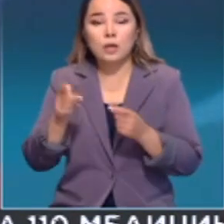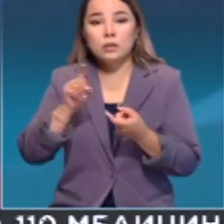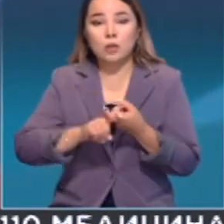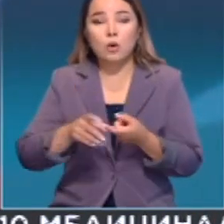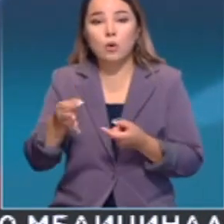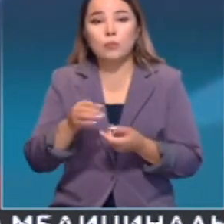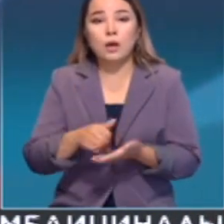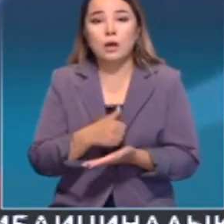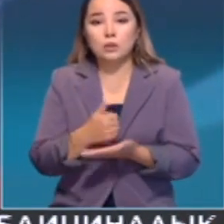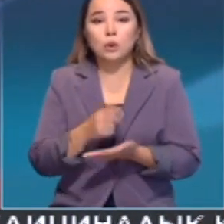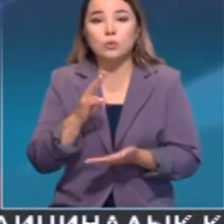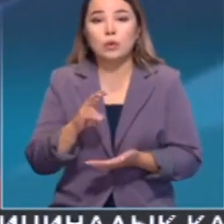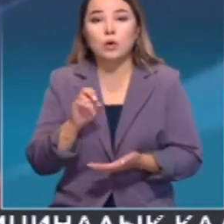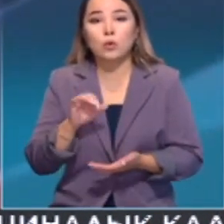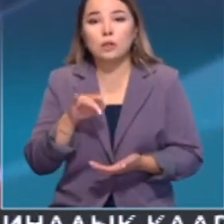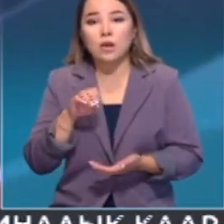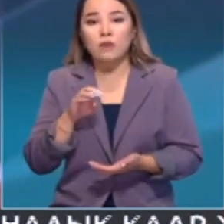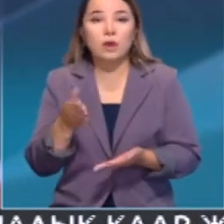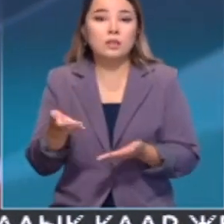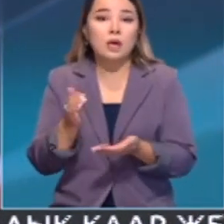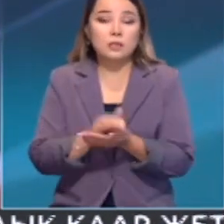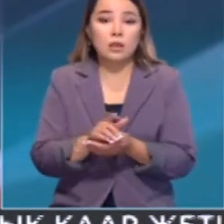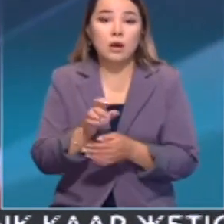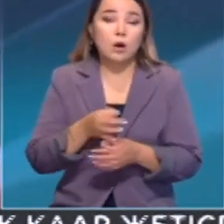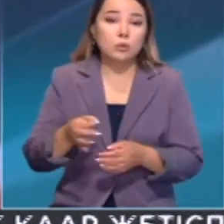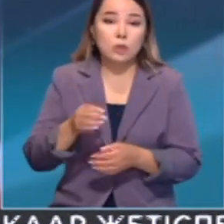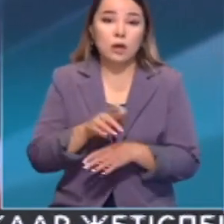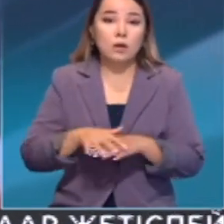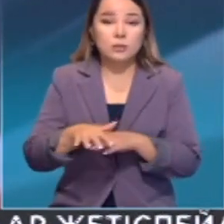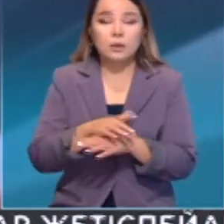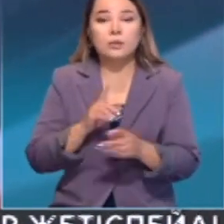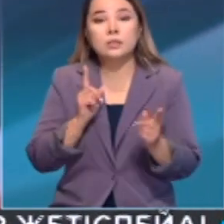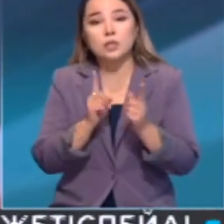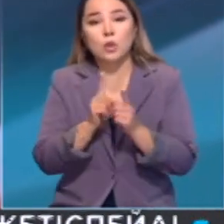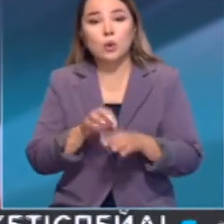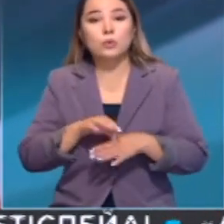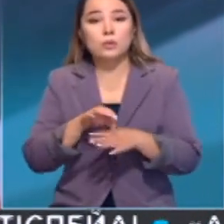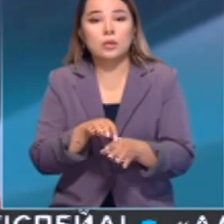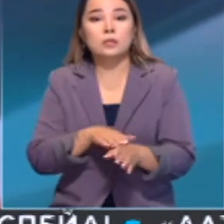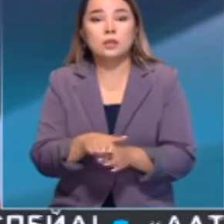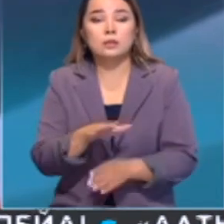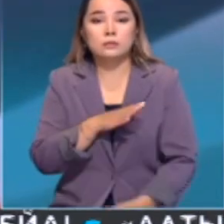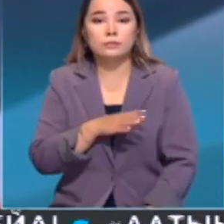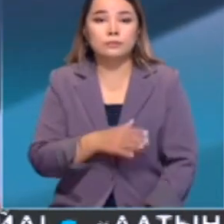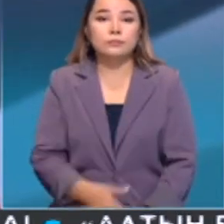әкімі Нұрлан Оранхаев танысып, аудан халқымен есептік кездесу өткізді.